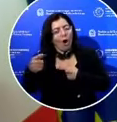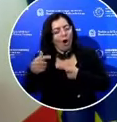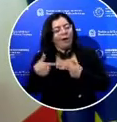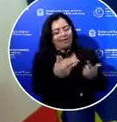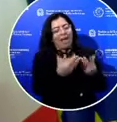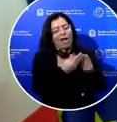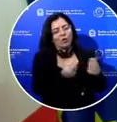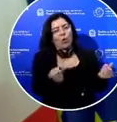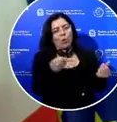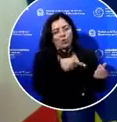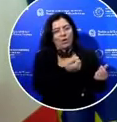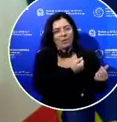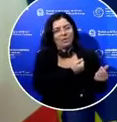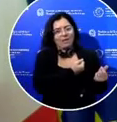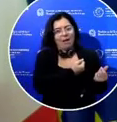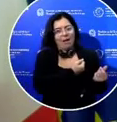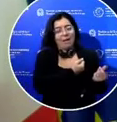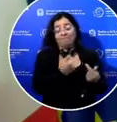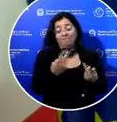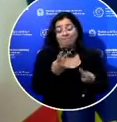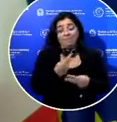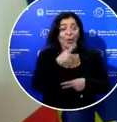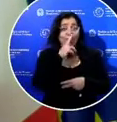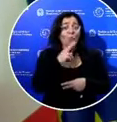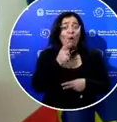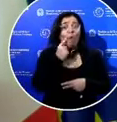risolti. Io da padre di tre figli